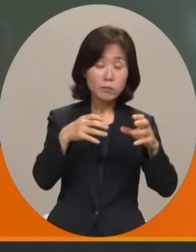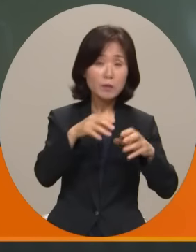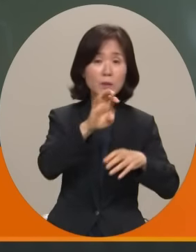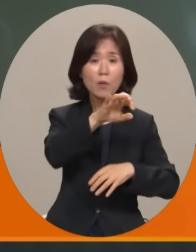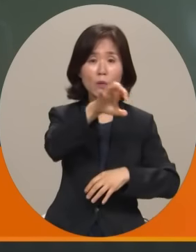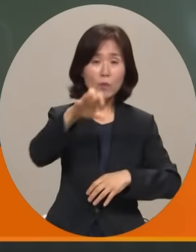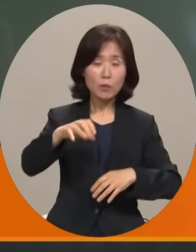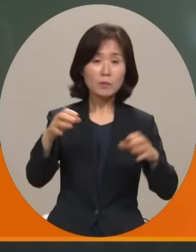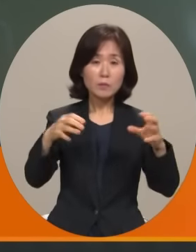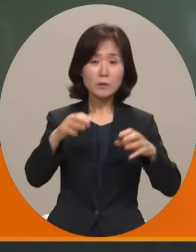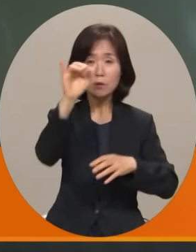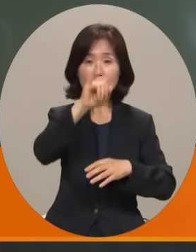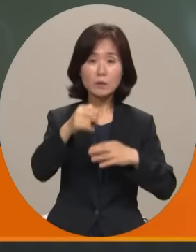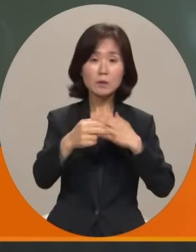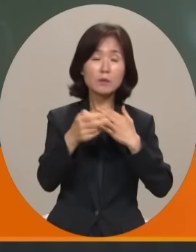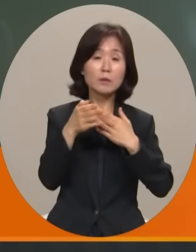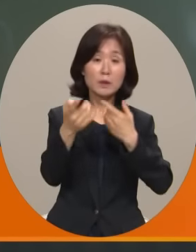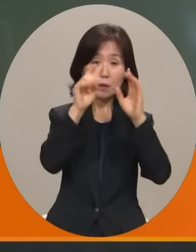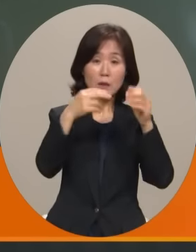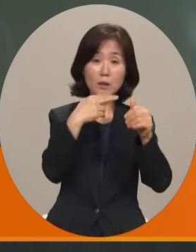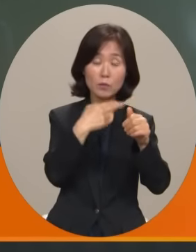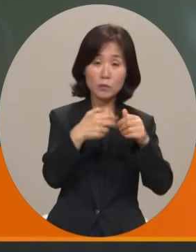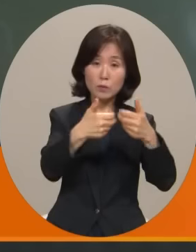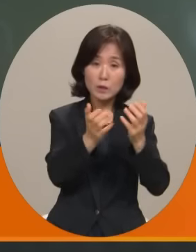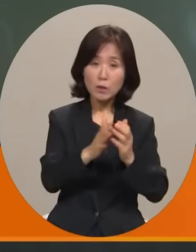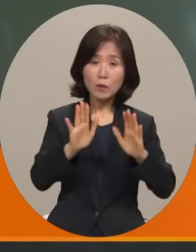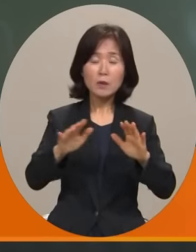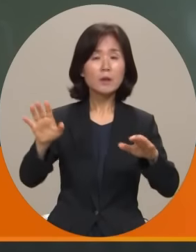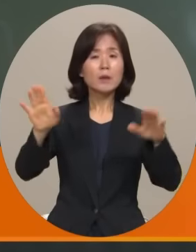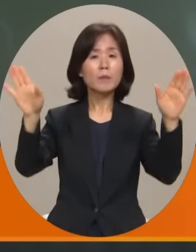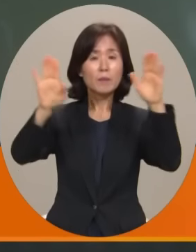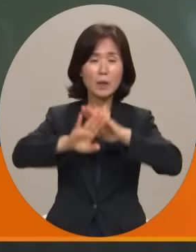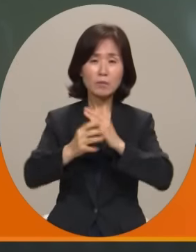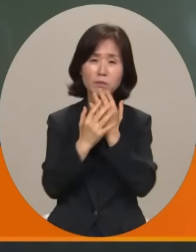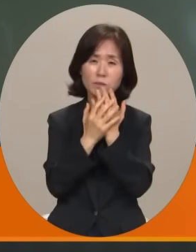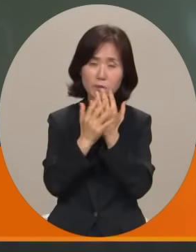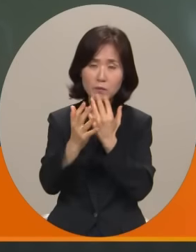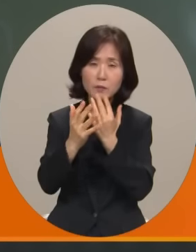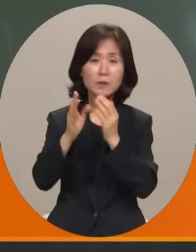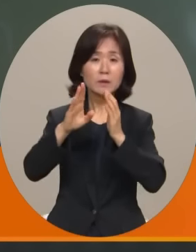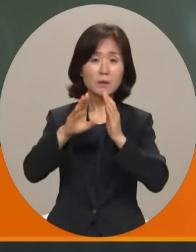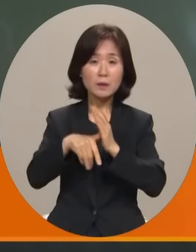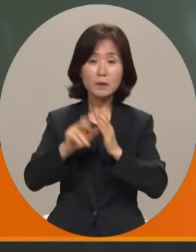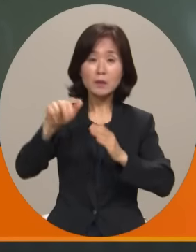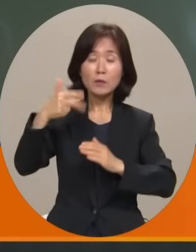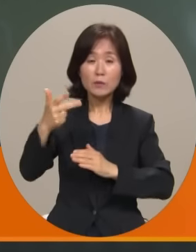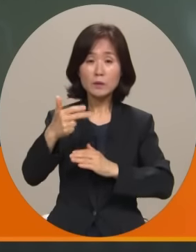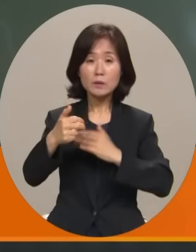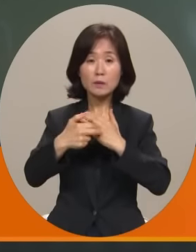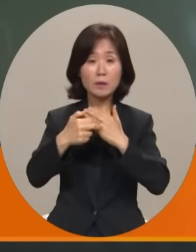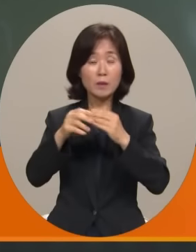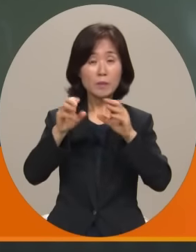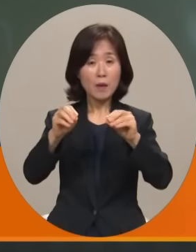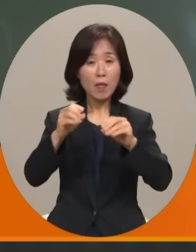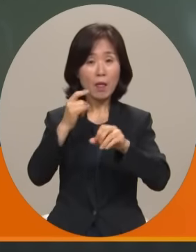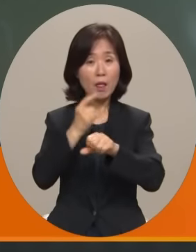오늘 저녁 총회를 열고이 다음 주 의사 집단 행동 동참 여부를 결정합니다 금창원